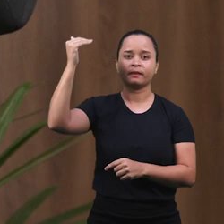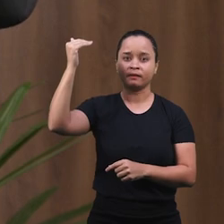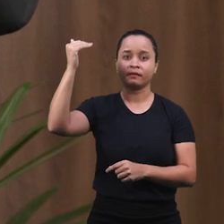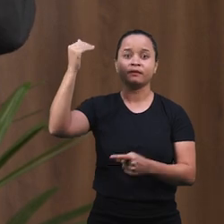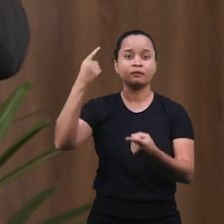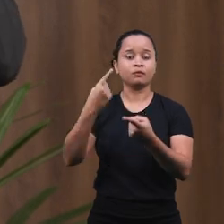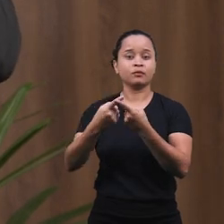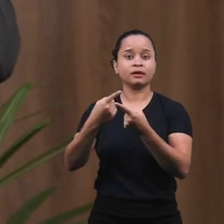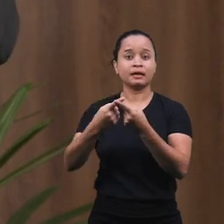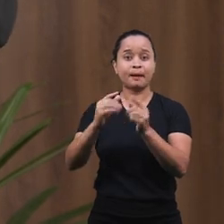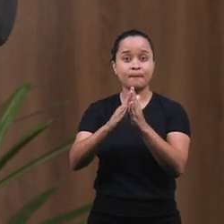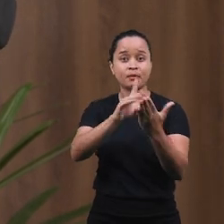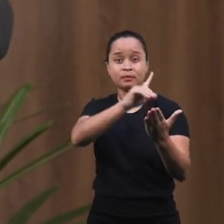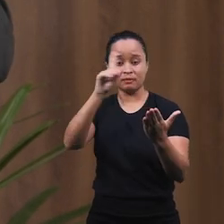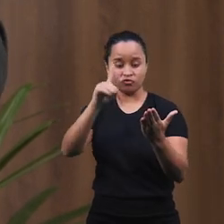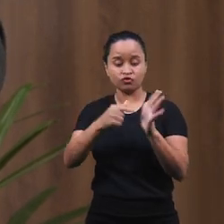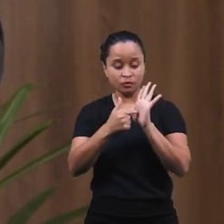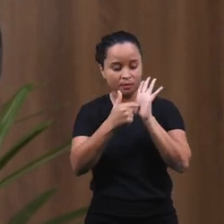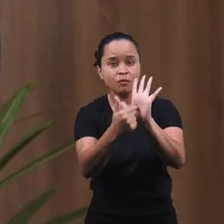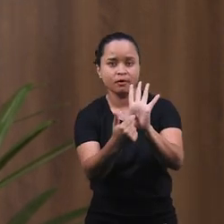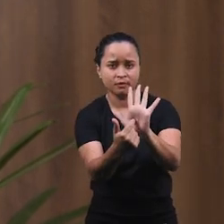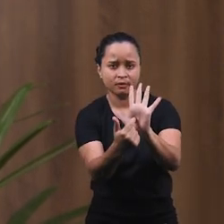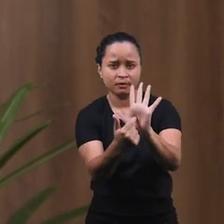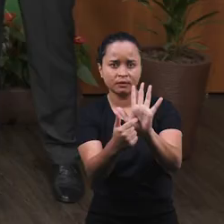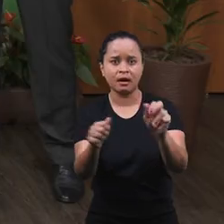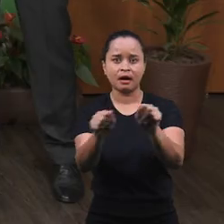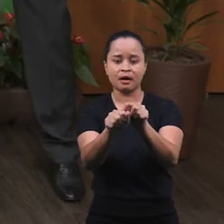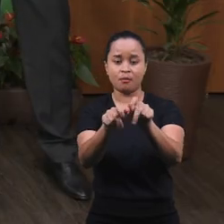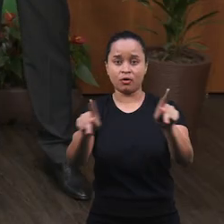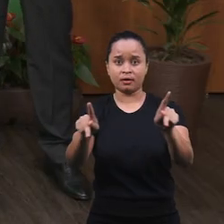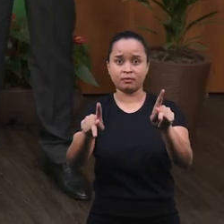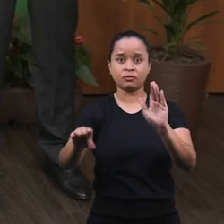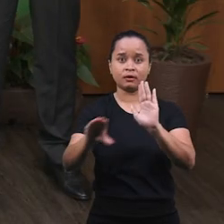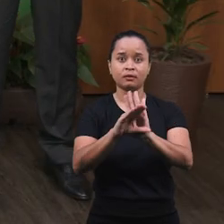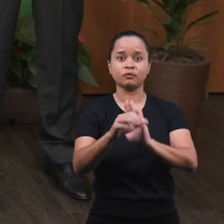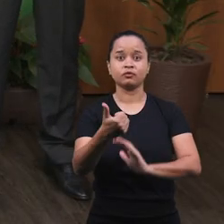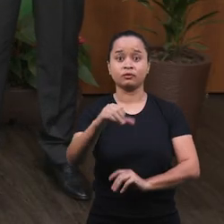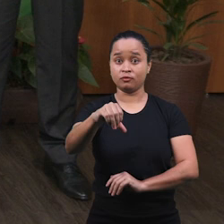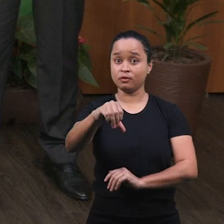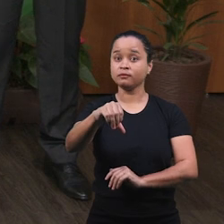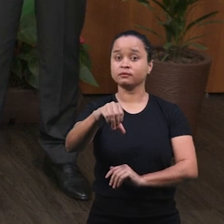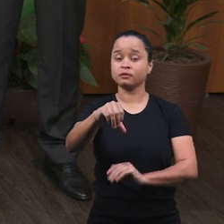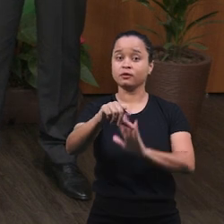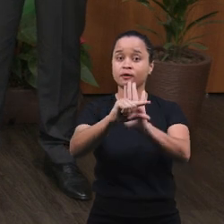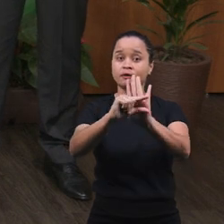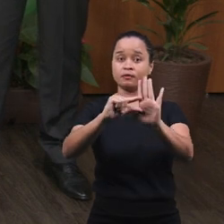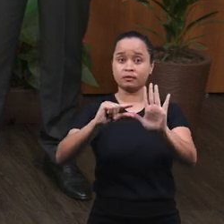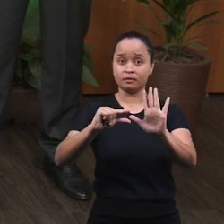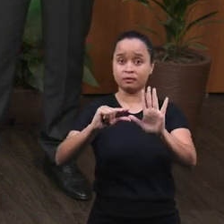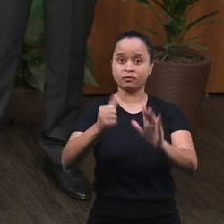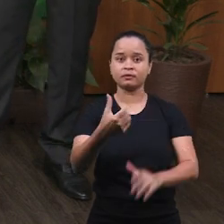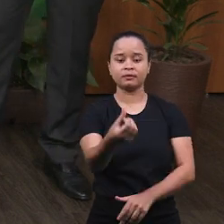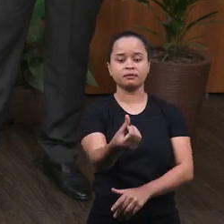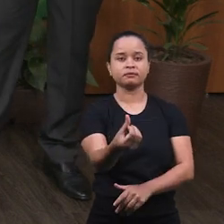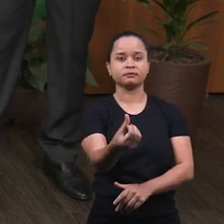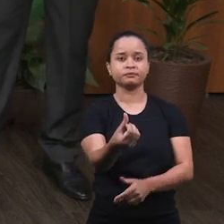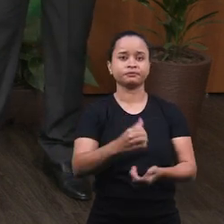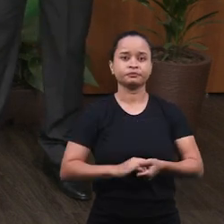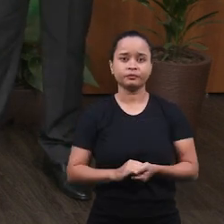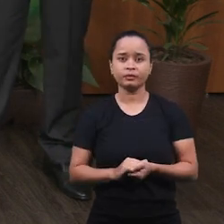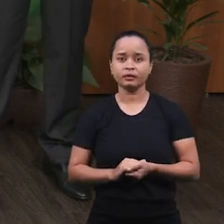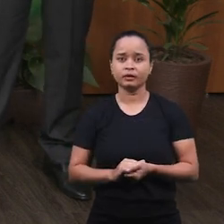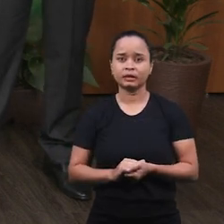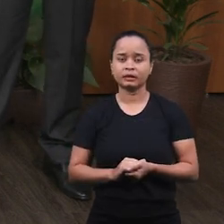Comme il est affirmé dans la Bible, dans le livre d'Apocalypse, au chapitre 19,